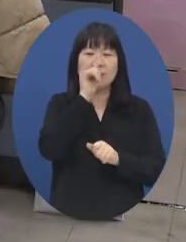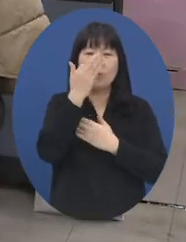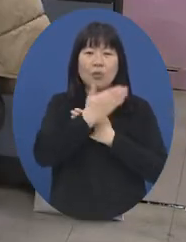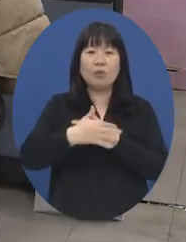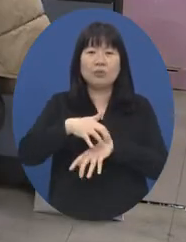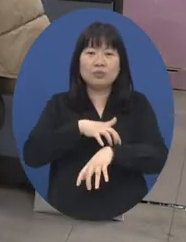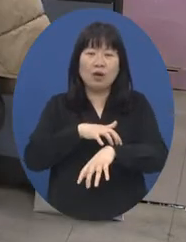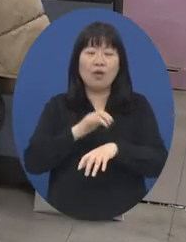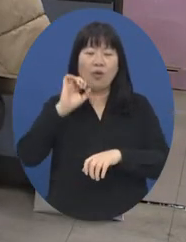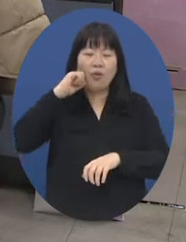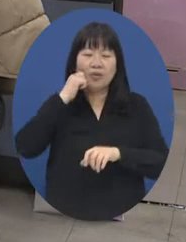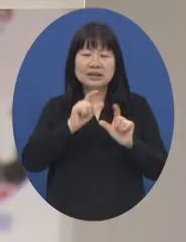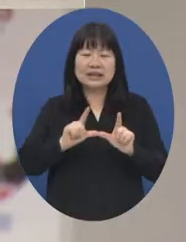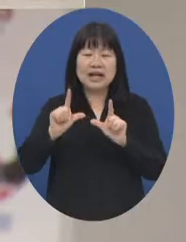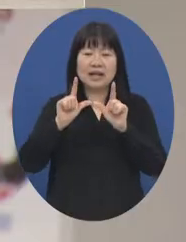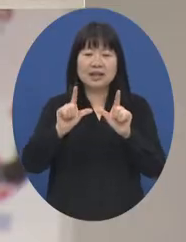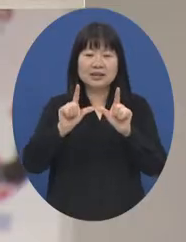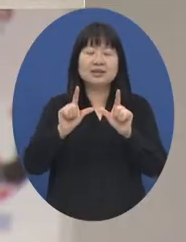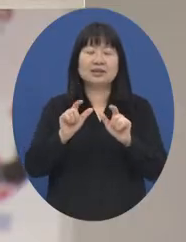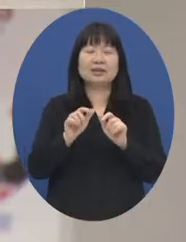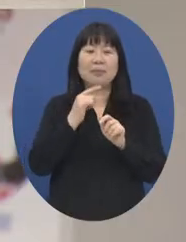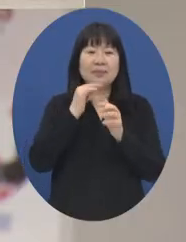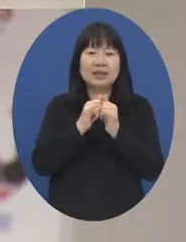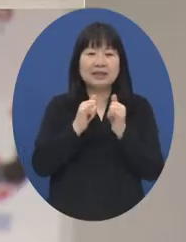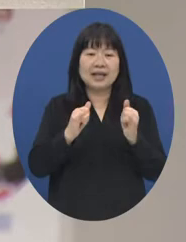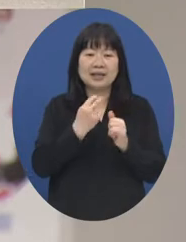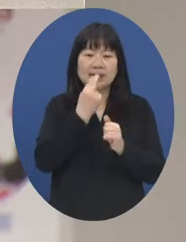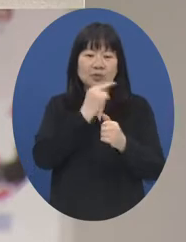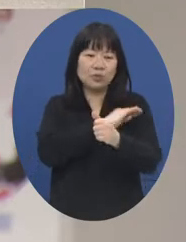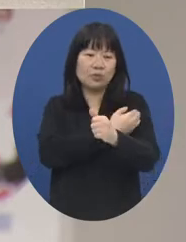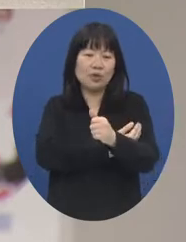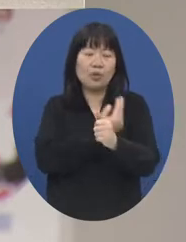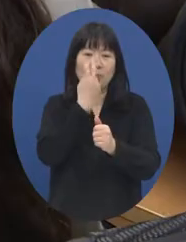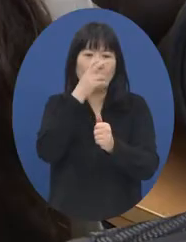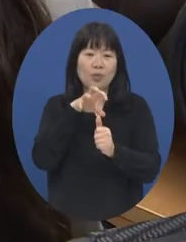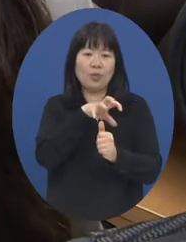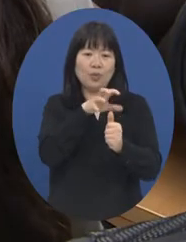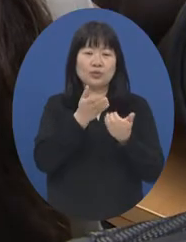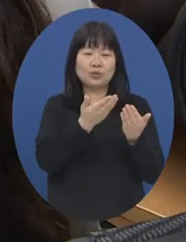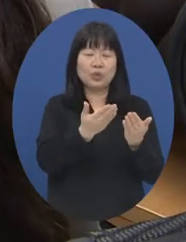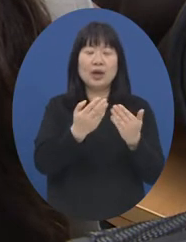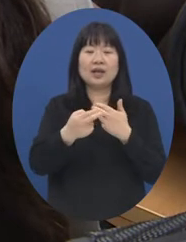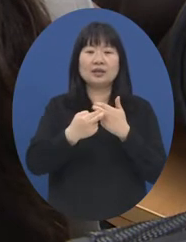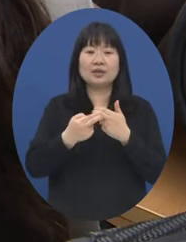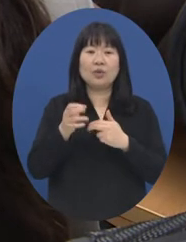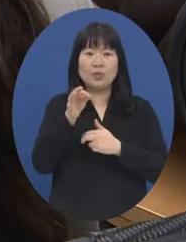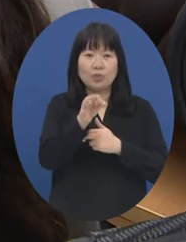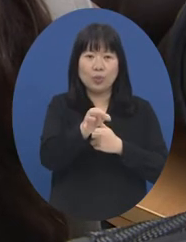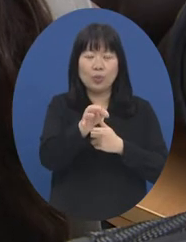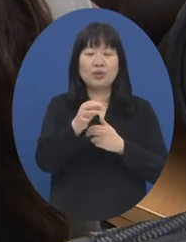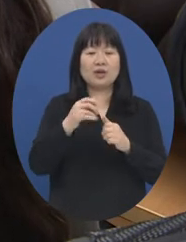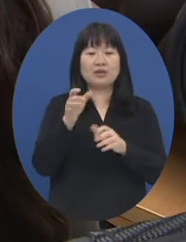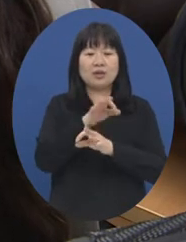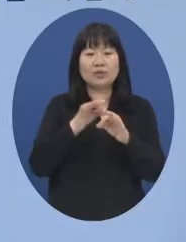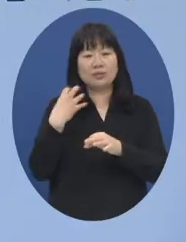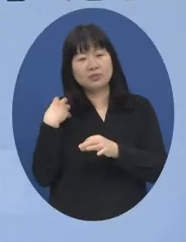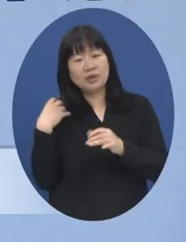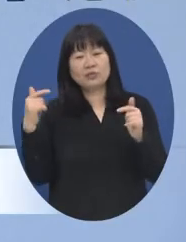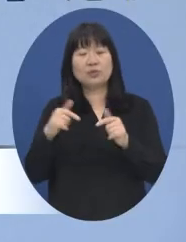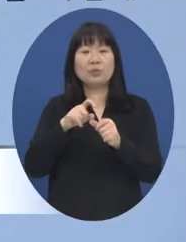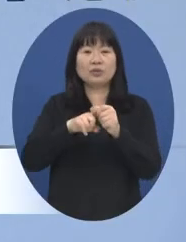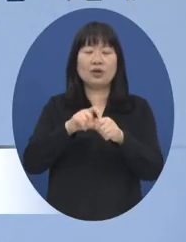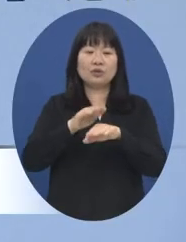불편한 체 어렵게 살아가는 원폭 피해자들의 생존권을 보장하고 진료비 등 경제적인 부담을 덜어주기 위한 겁니다